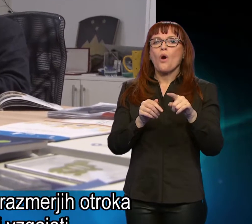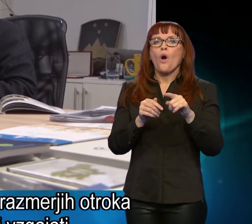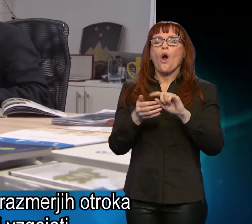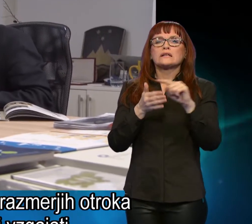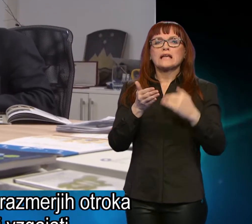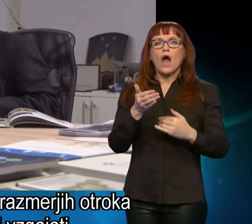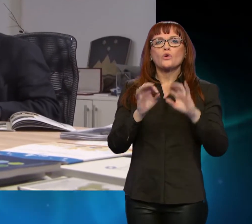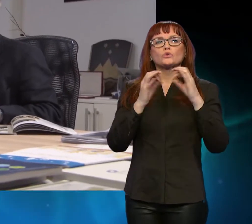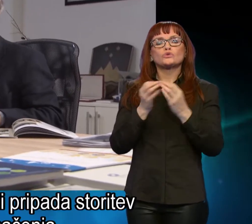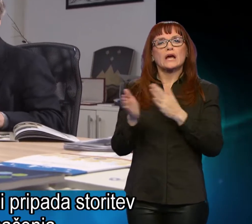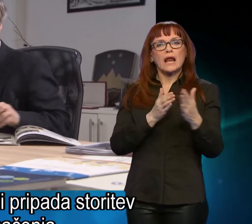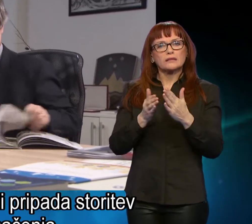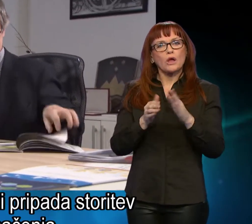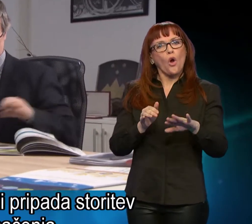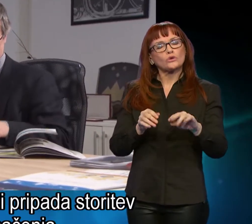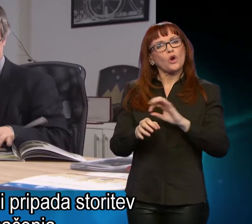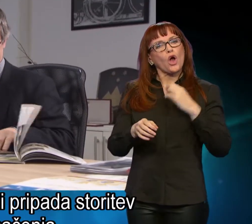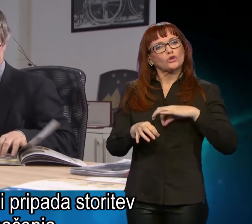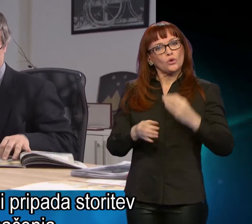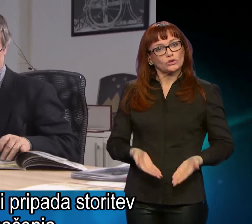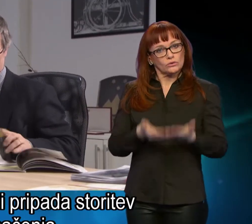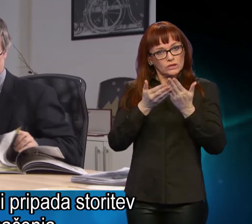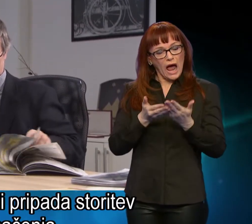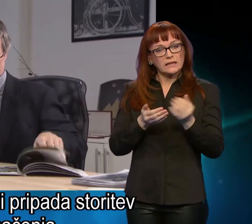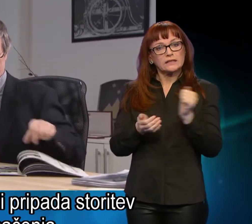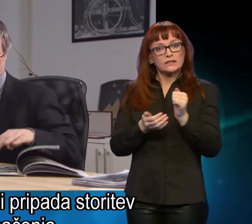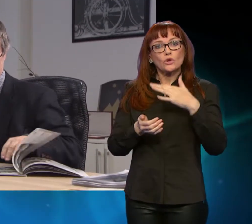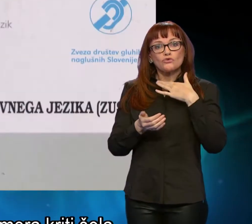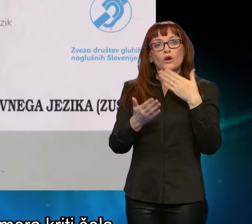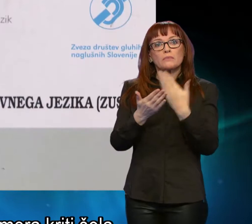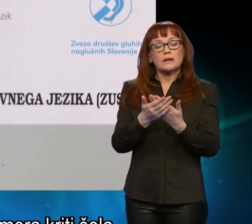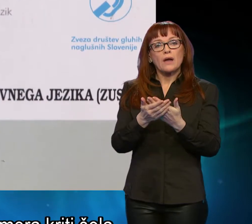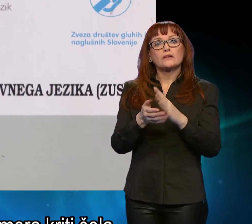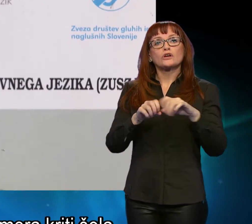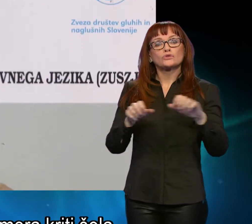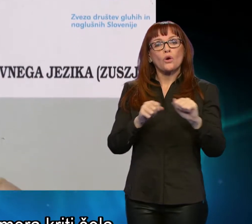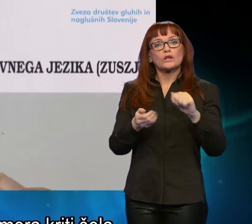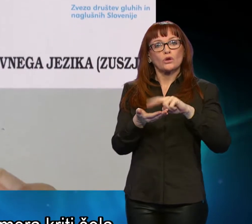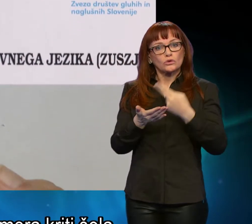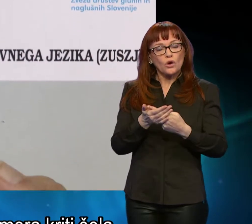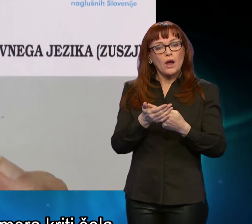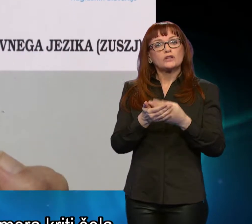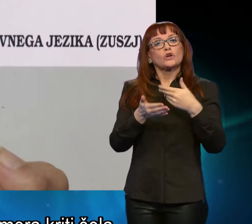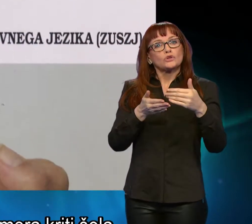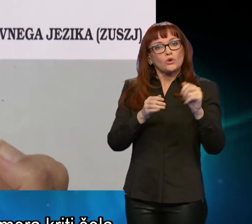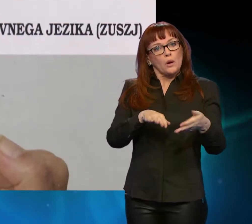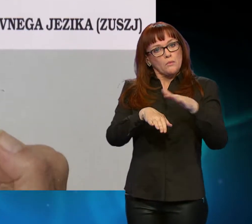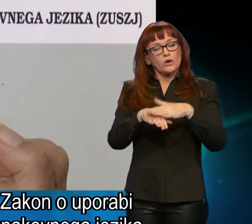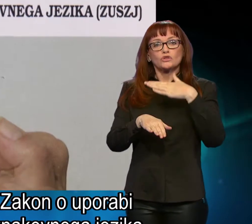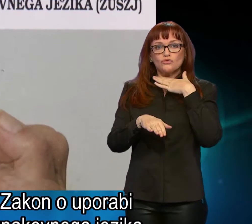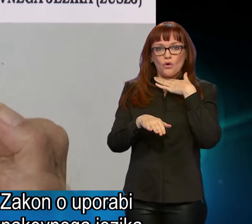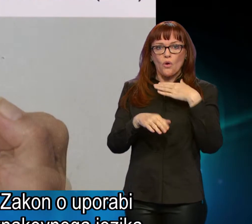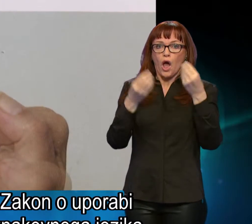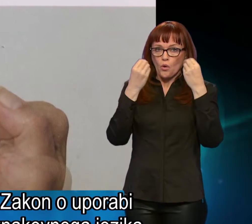vzgajati. Zato jim v šoli pripada storitev tolmačenja, stroške pa mora kriti šola.